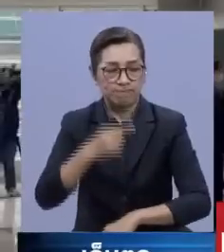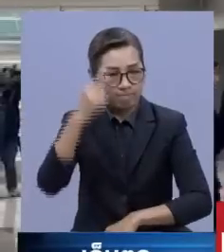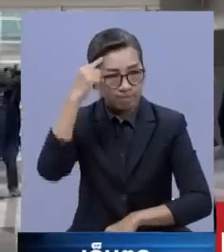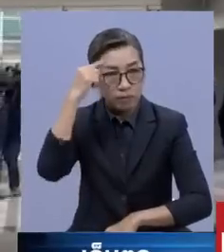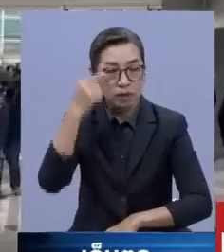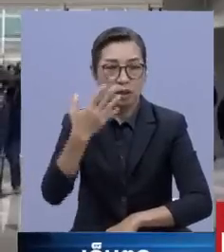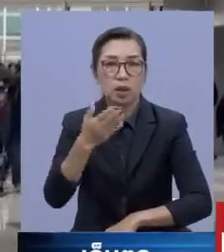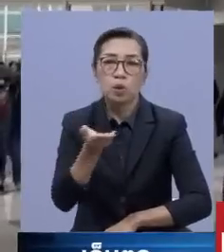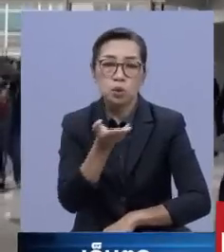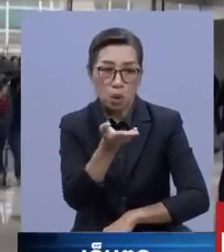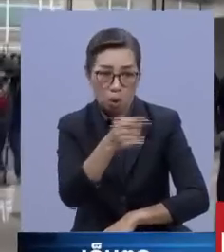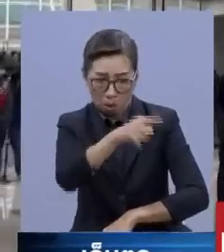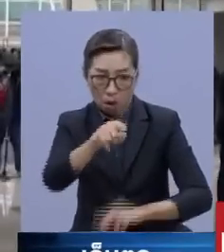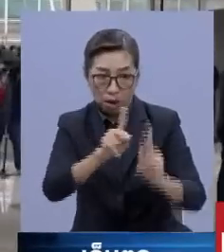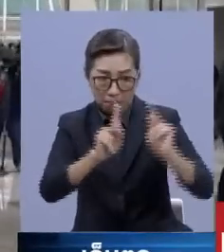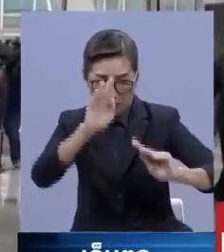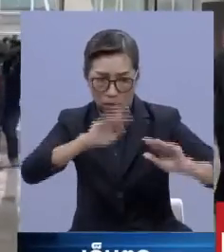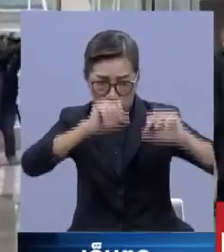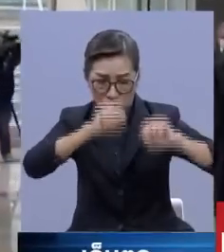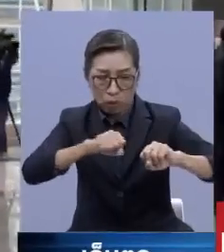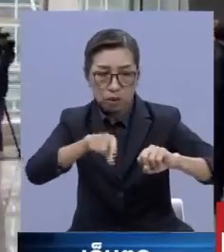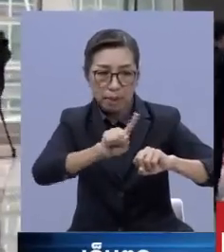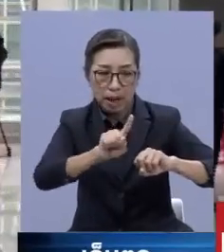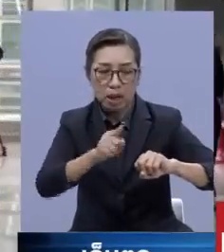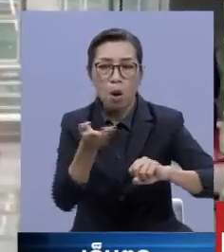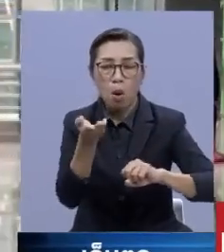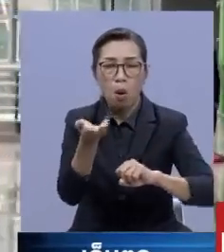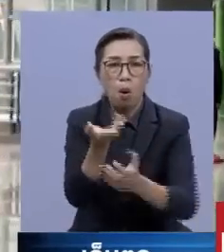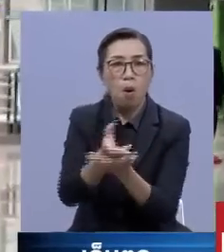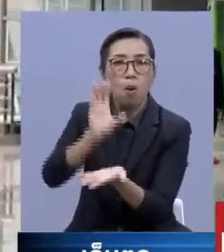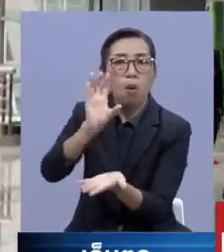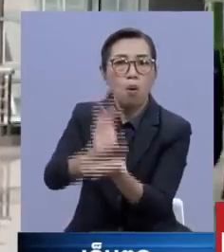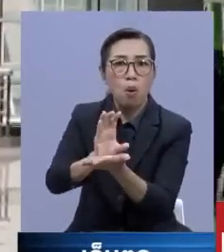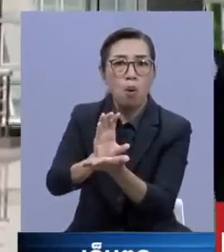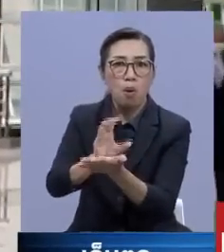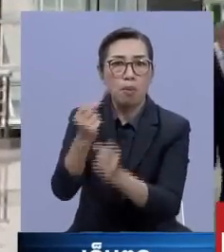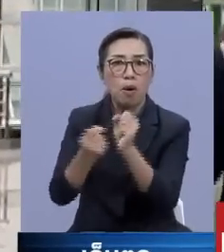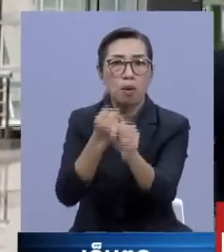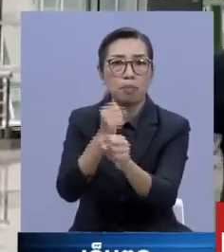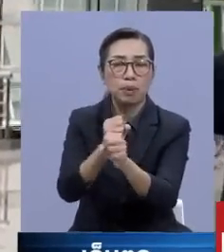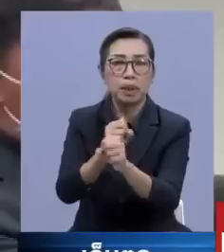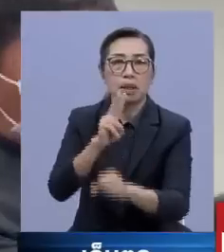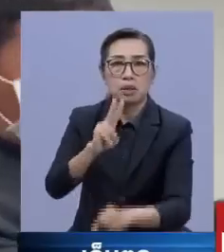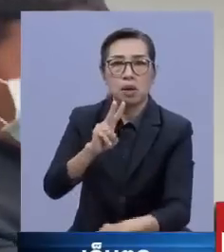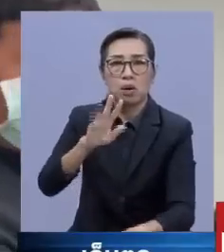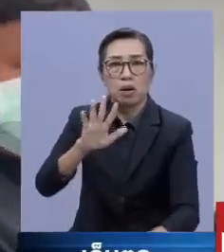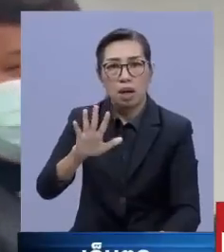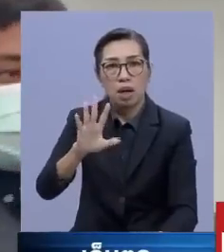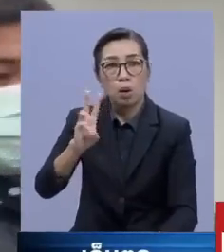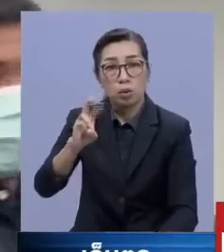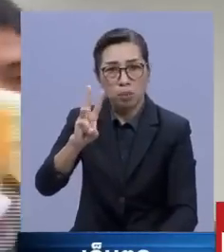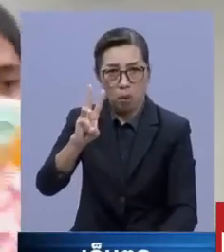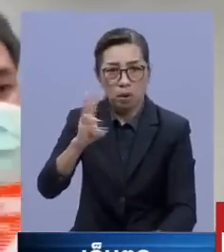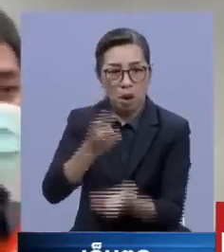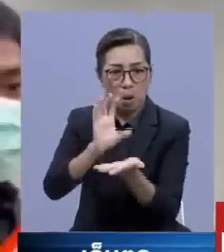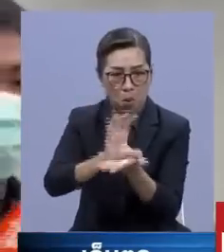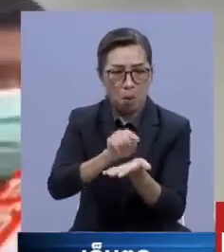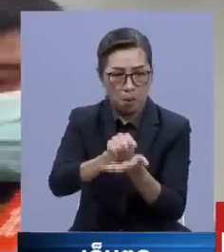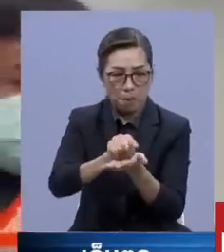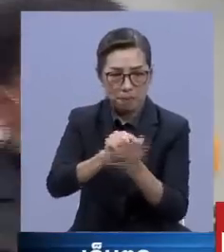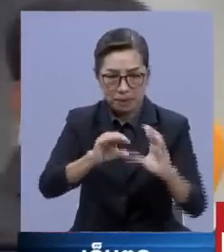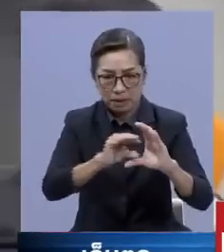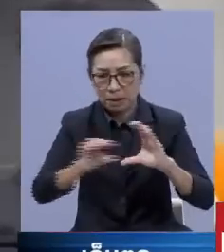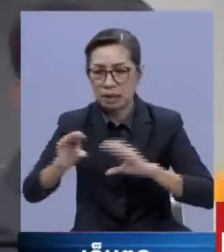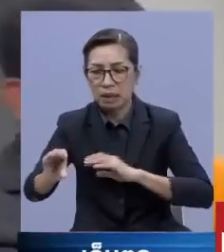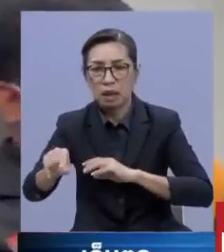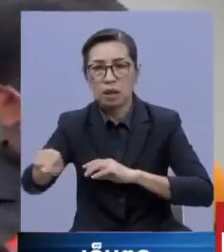อขอยัตติในเรื่องของขอโอนงบประมาณรายจ่ายประจำปีงบประมาณพ.ศ. 2566ไปตั้งจ่ายเป็นค่